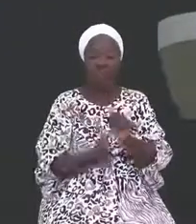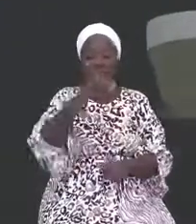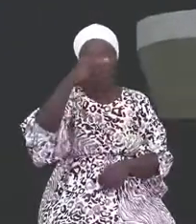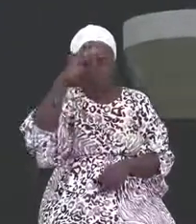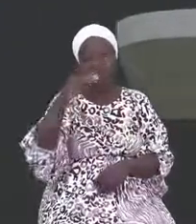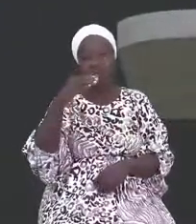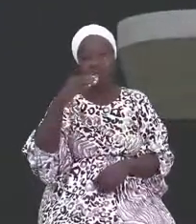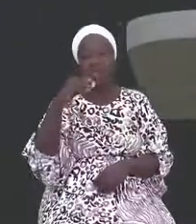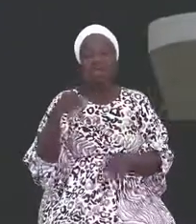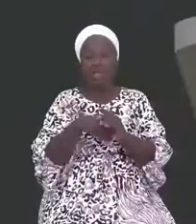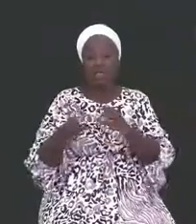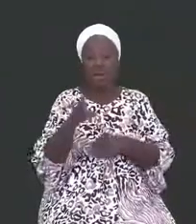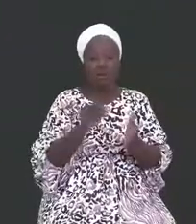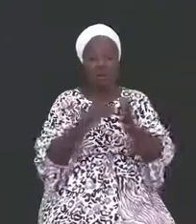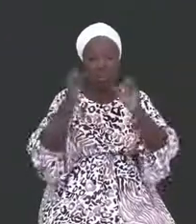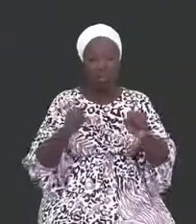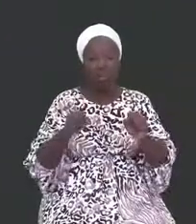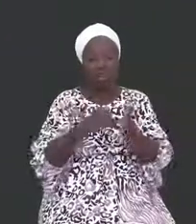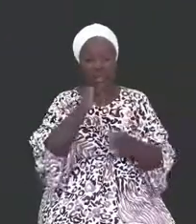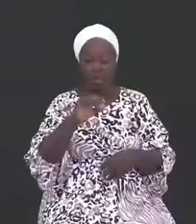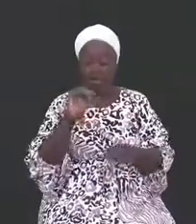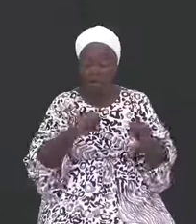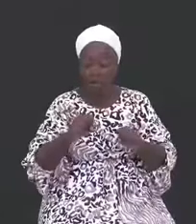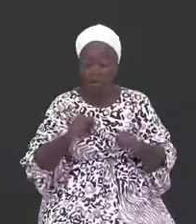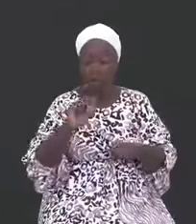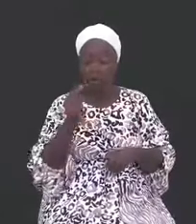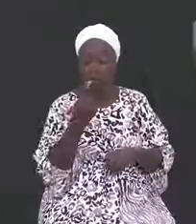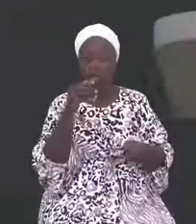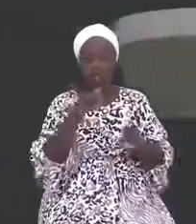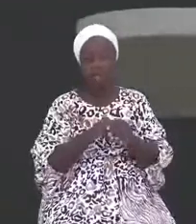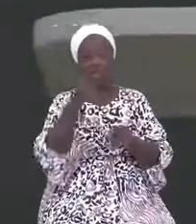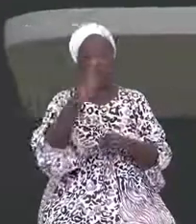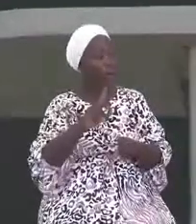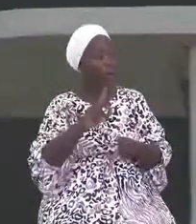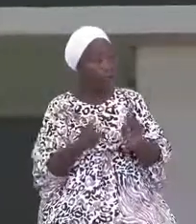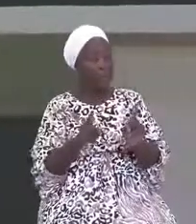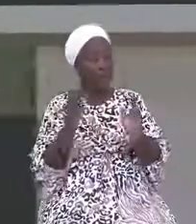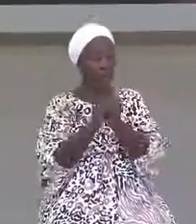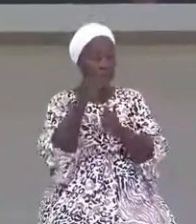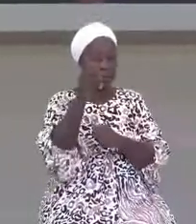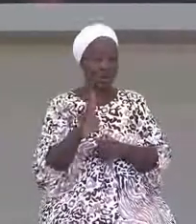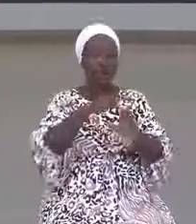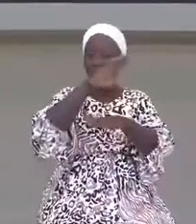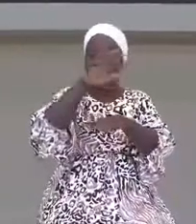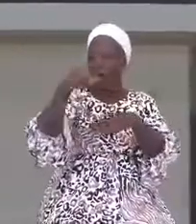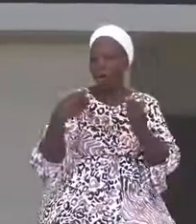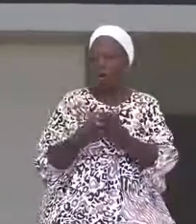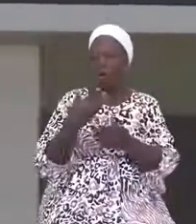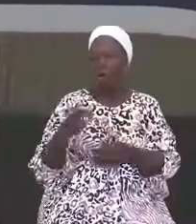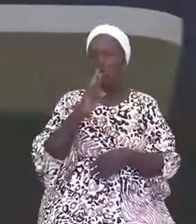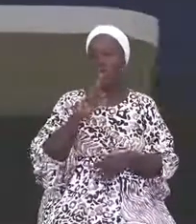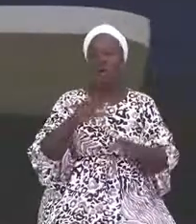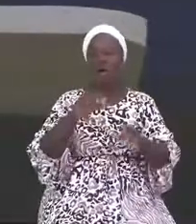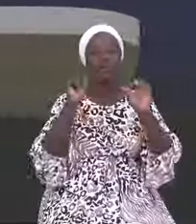force, cela est possible simplement en Dieu. Mais à Dieu, tout est